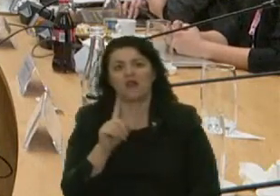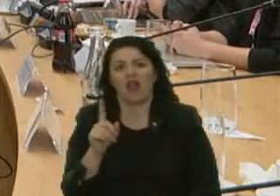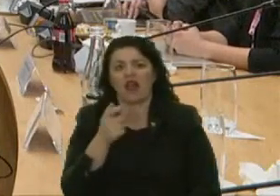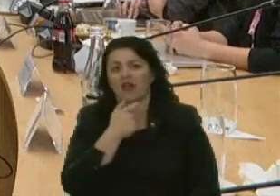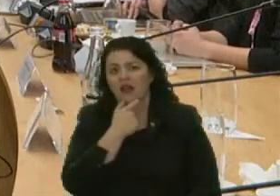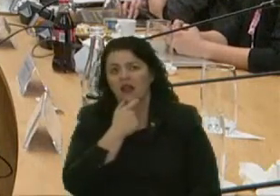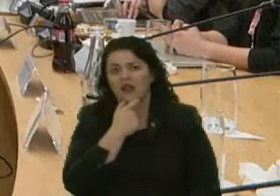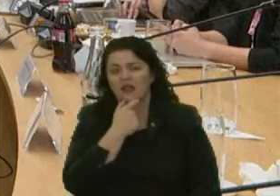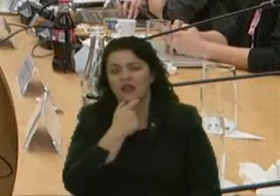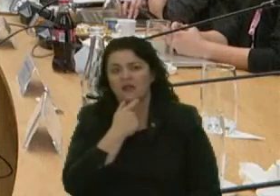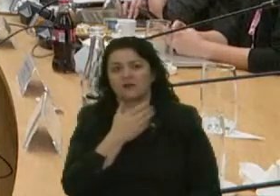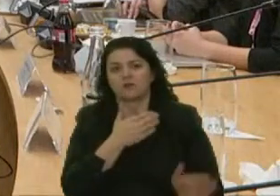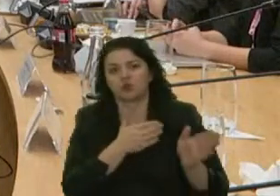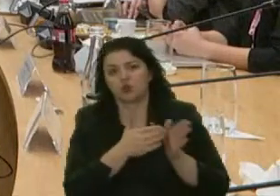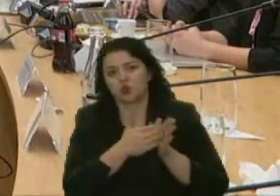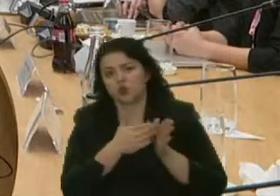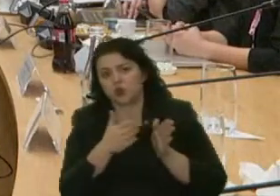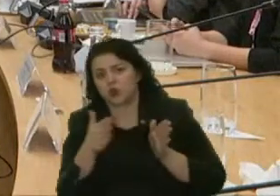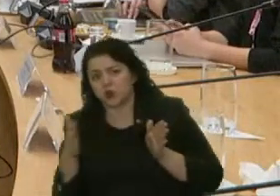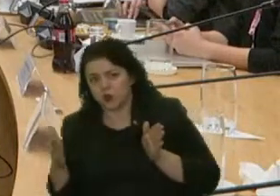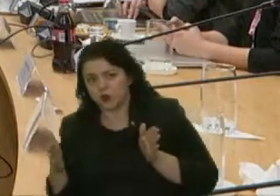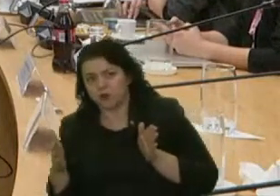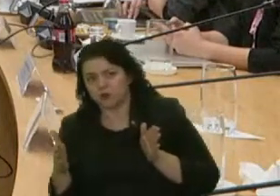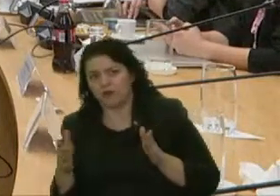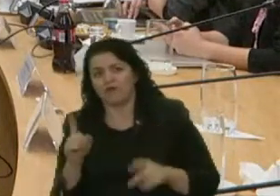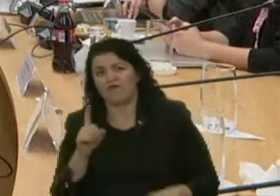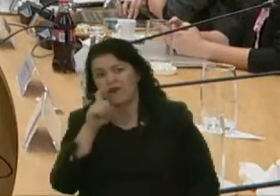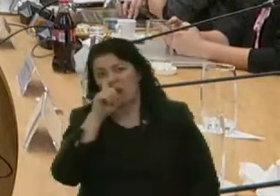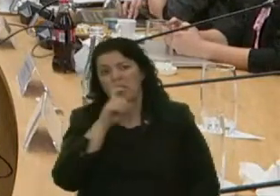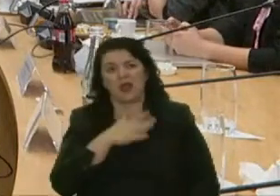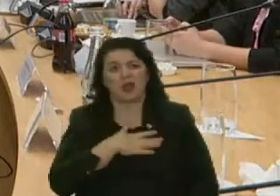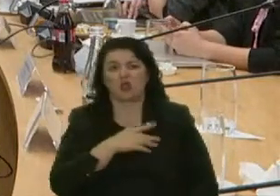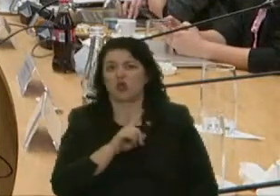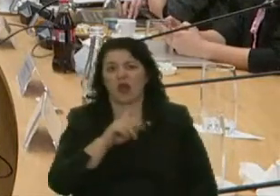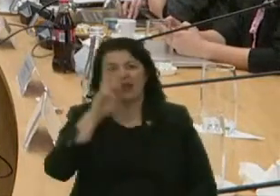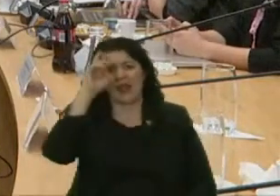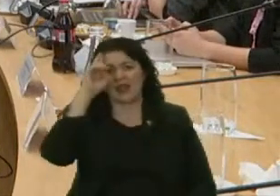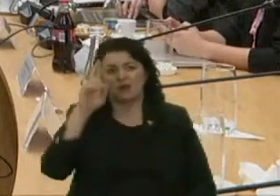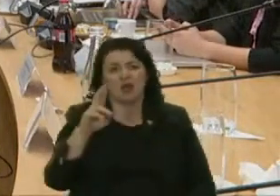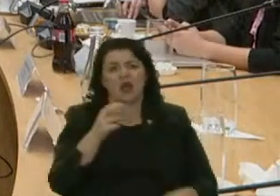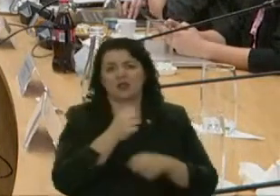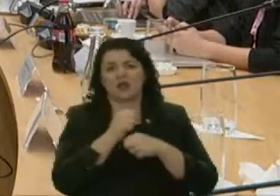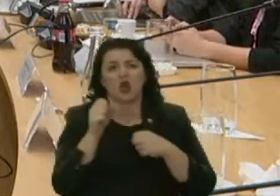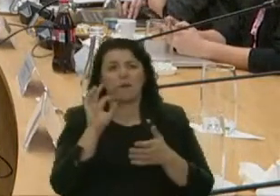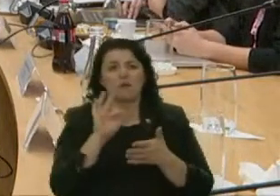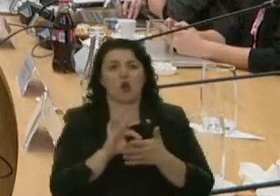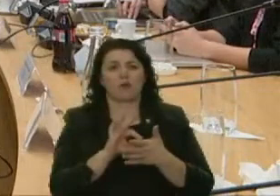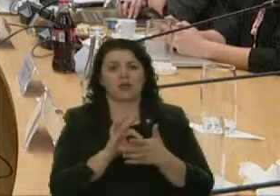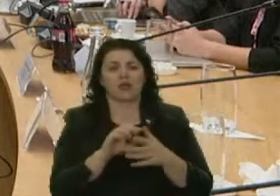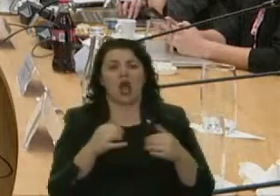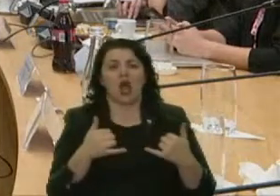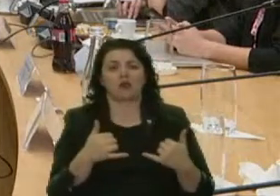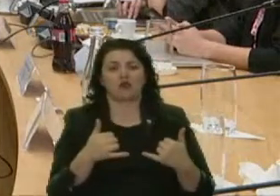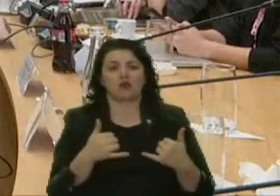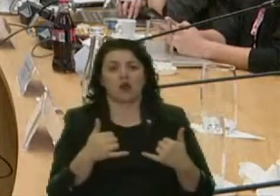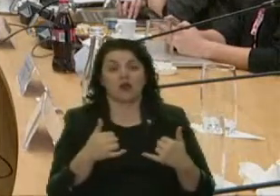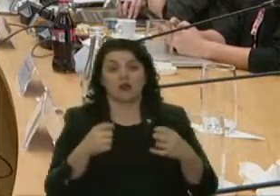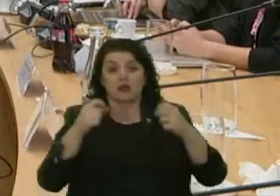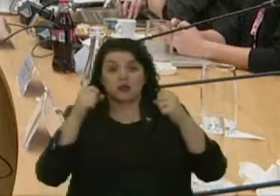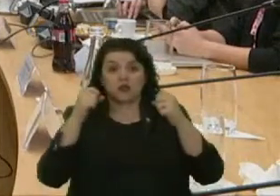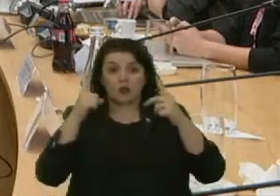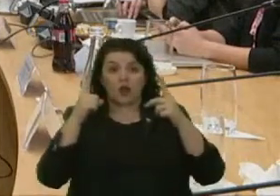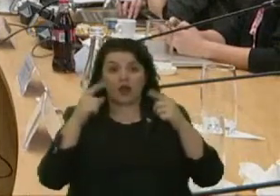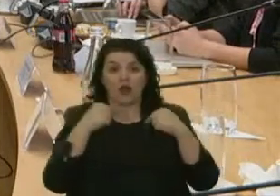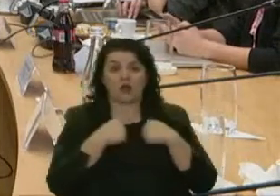din 2020 încoace Din păcate domnul primar nu și a respectat niciodată promisiunea iar acum spre stupoarea